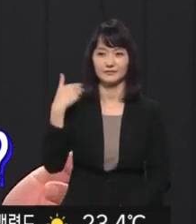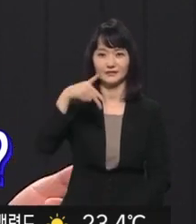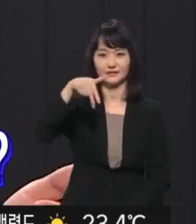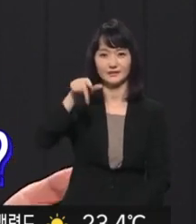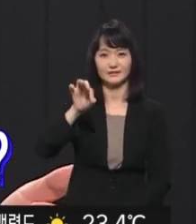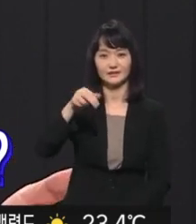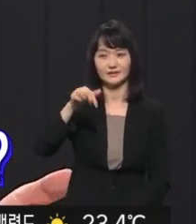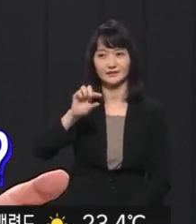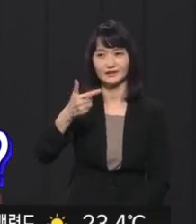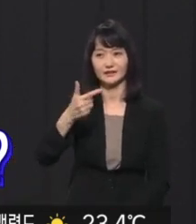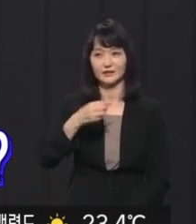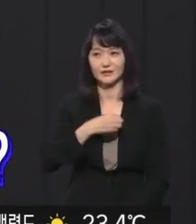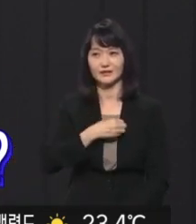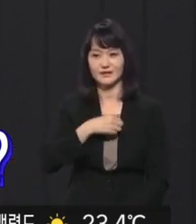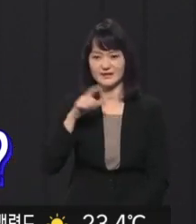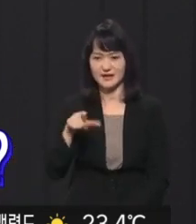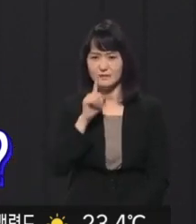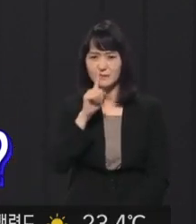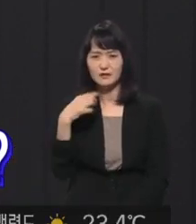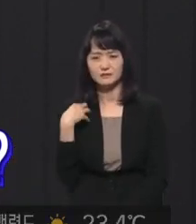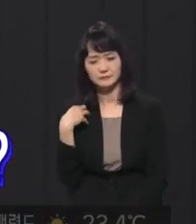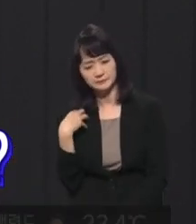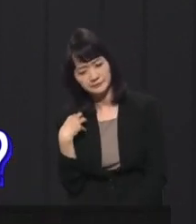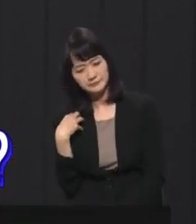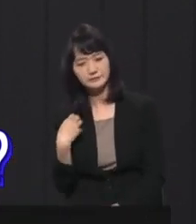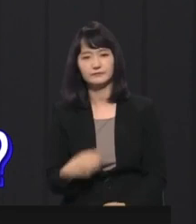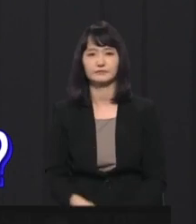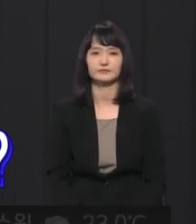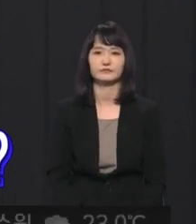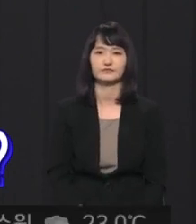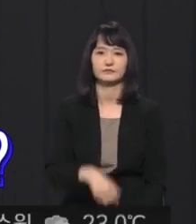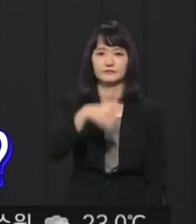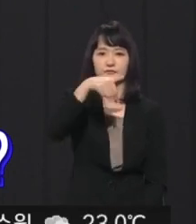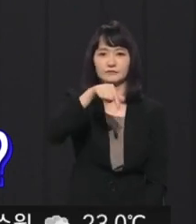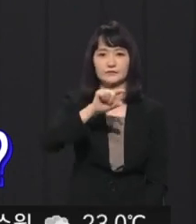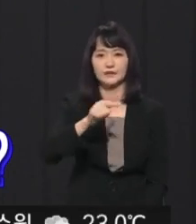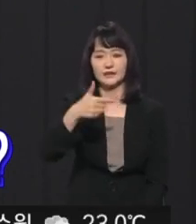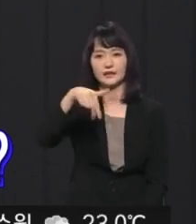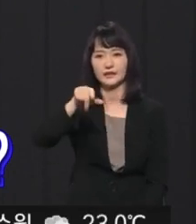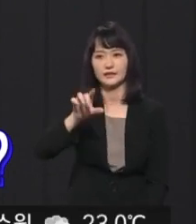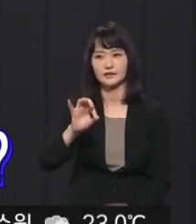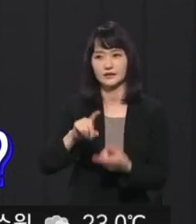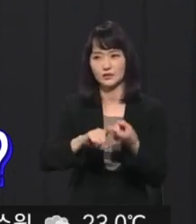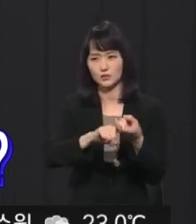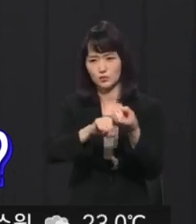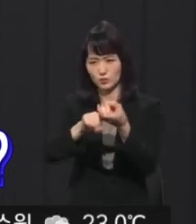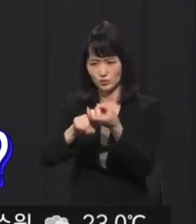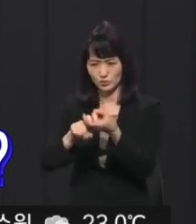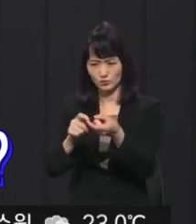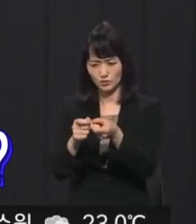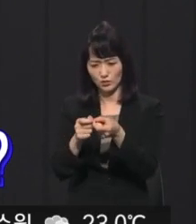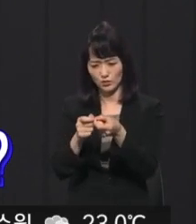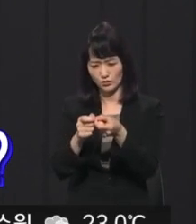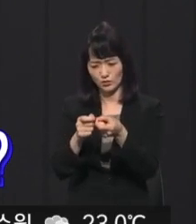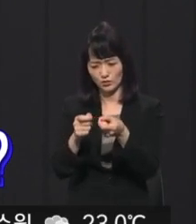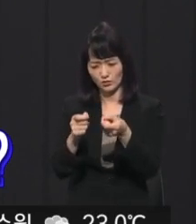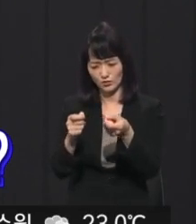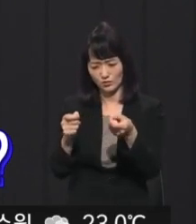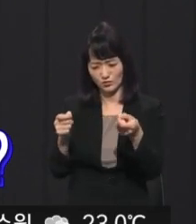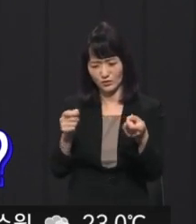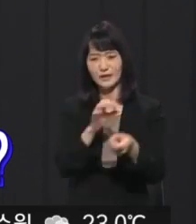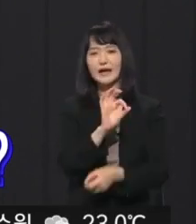조금 부담스럽긴 한데 저는 간장 동맹 이라고 하는 것을 오래 갖고 가는 것은 안철수 의원에게 굉장 구수한